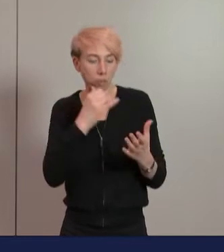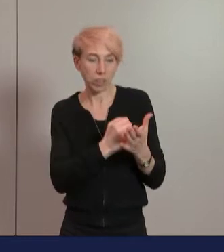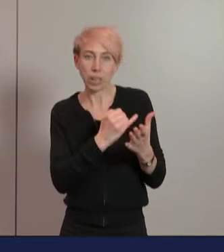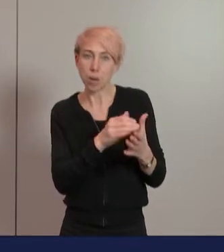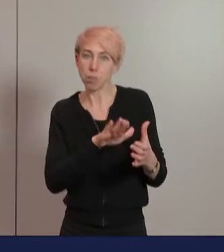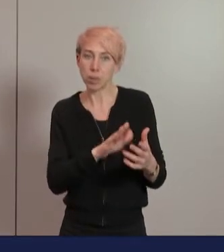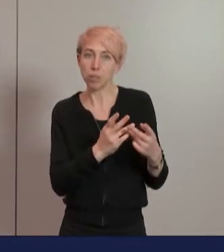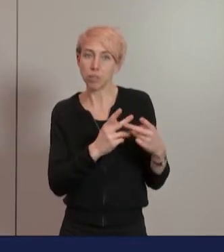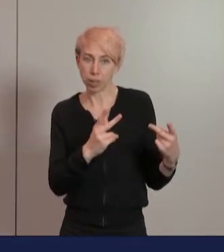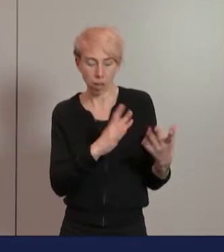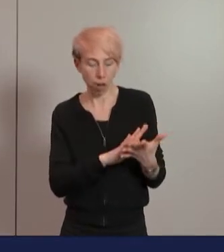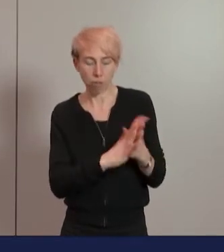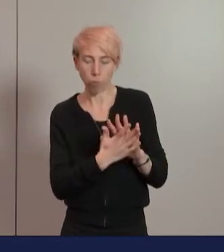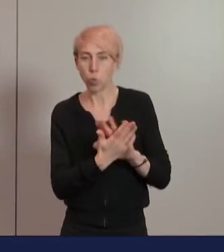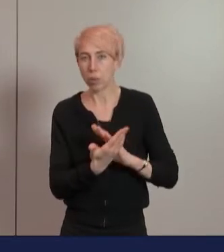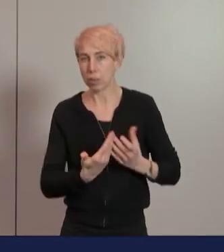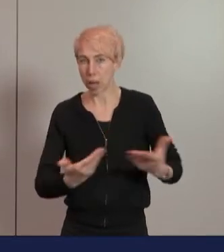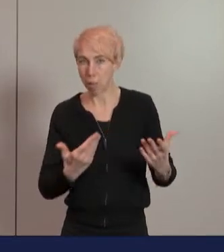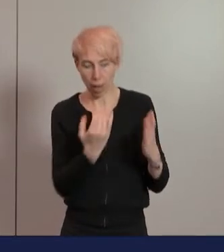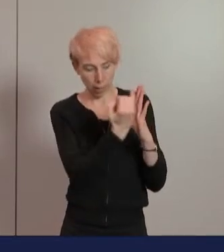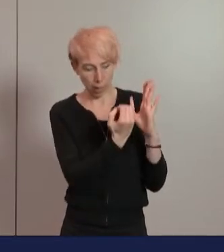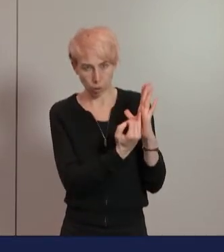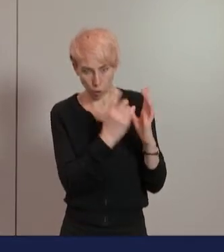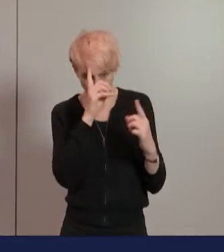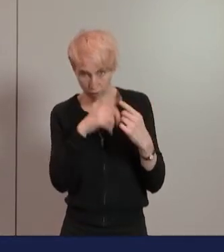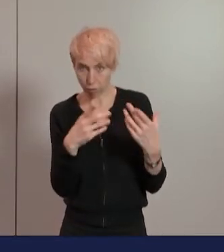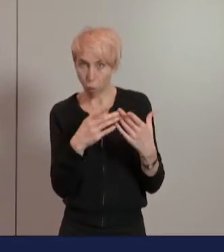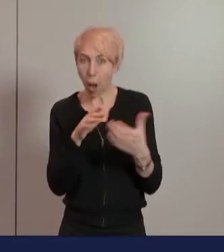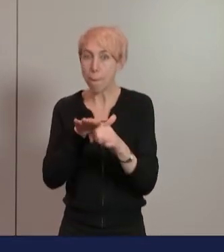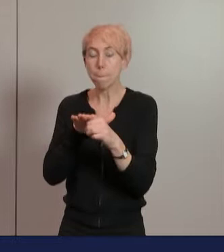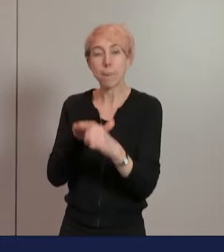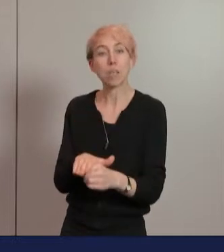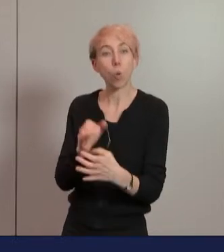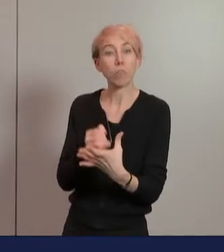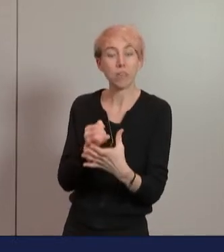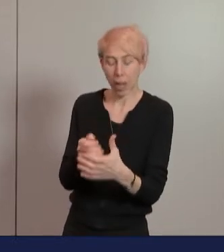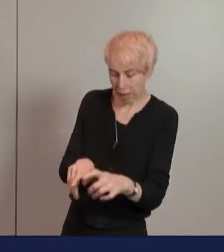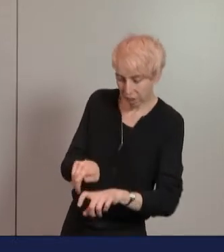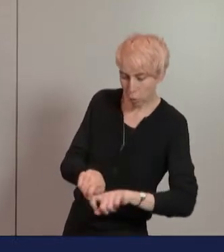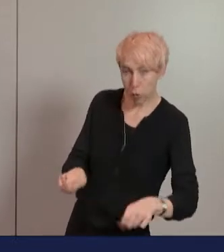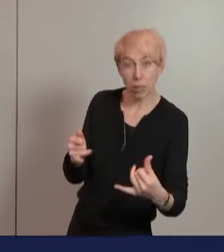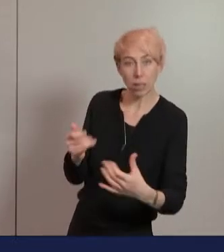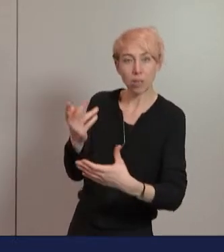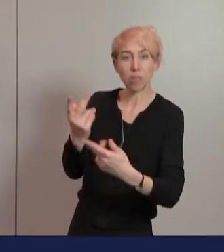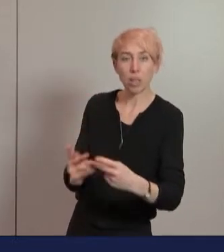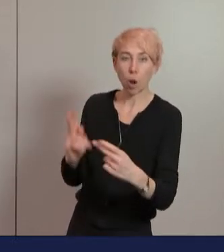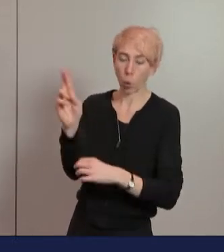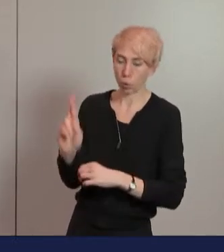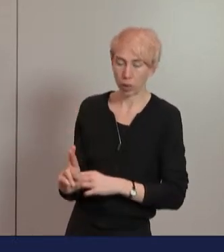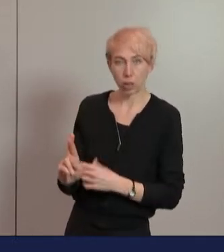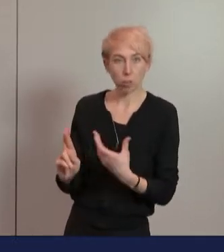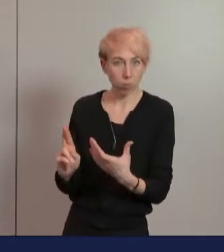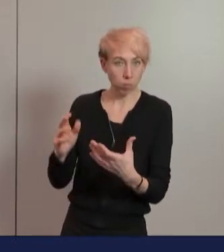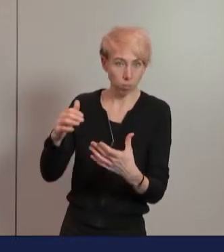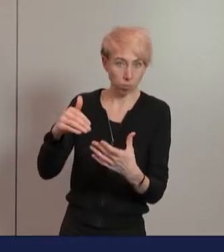simplifié. Cet indicateur a pour objet de mesurer la pression fiscale exercée sur le territoire de la commune. Il repose sur le